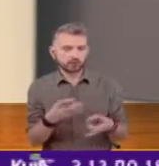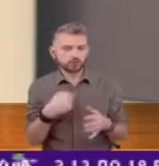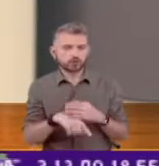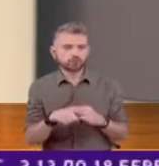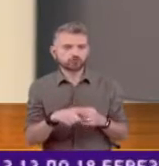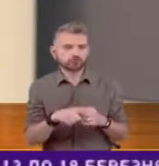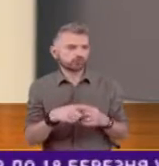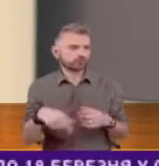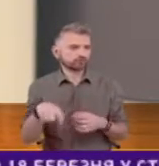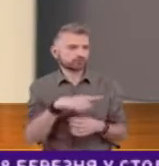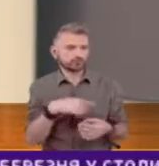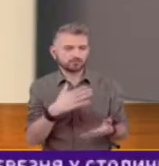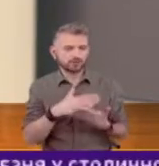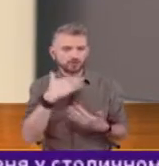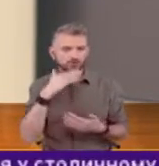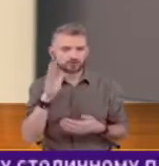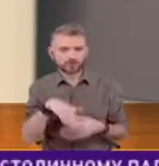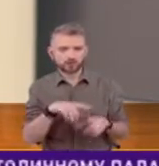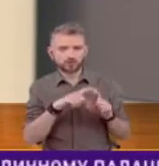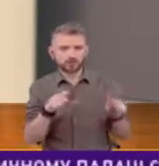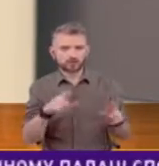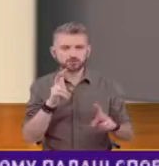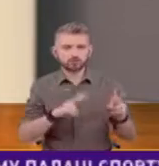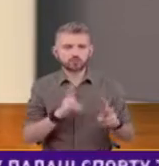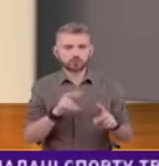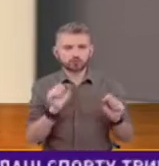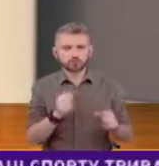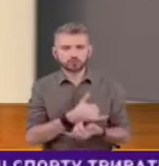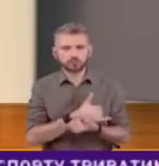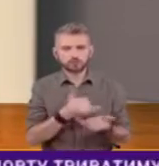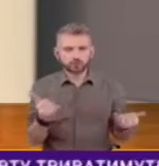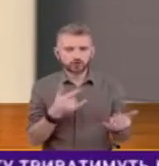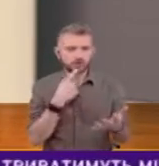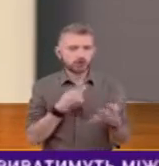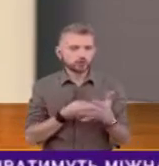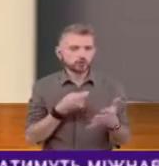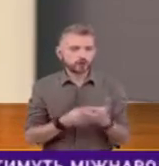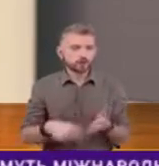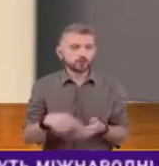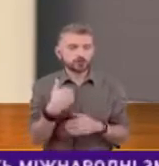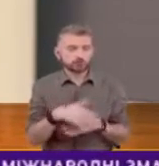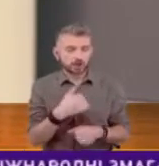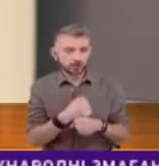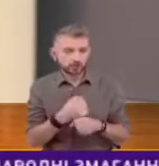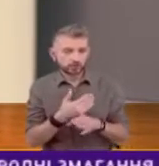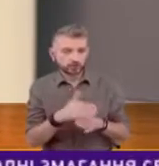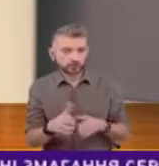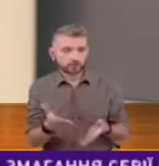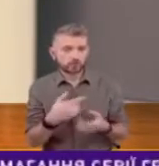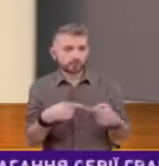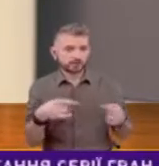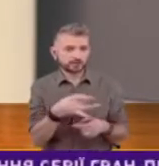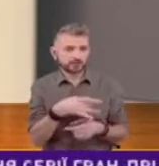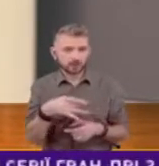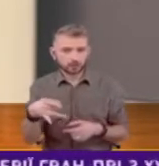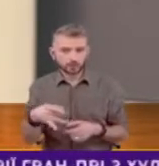на ринку є достатньо, я впевнений, закладів і підприємств, які можуть забезпечити харчування. Вони вже це роблять частково по різним